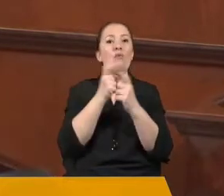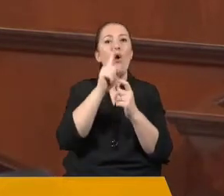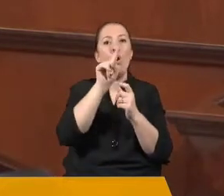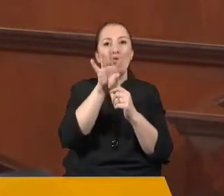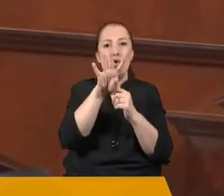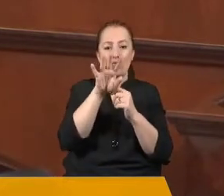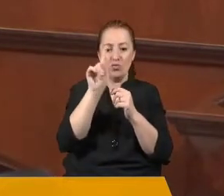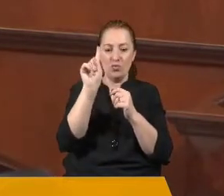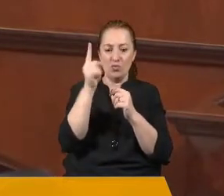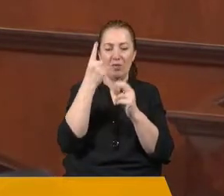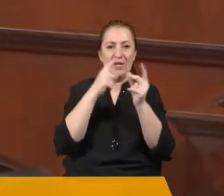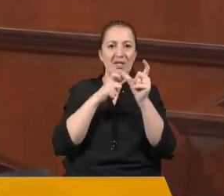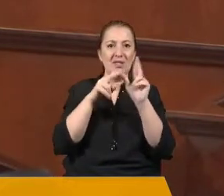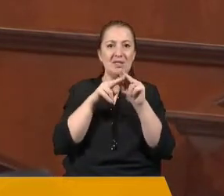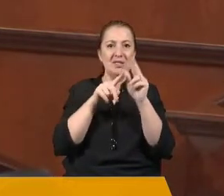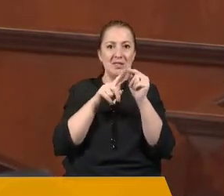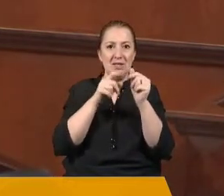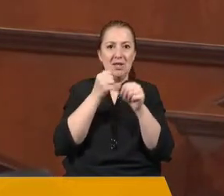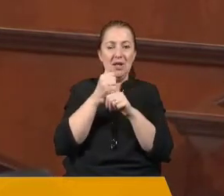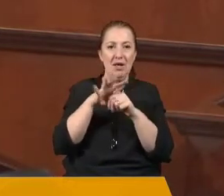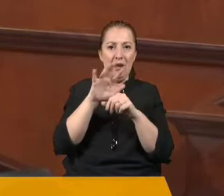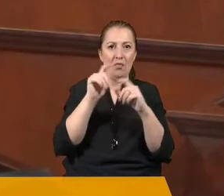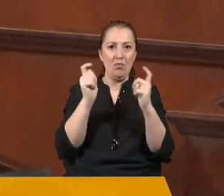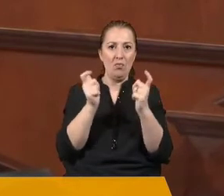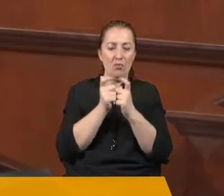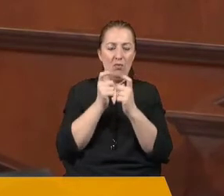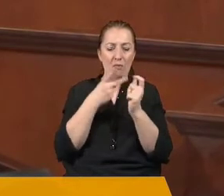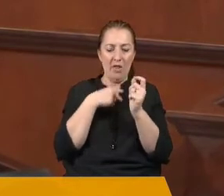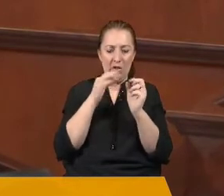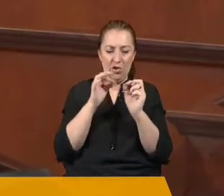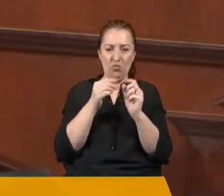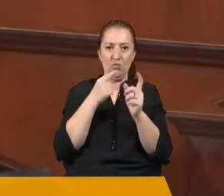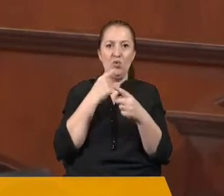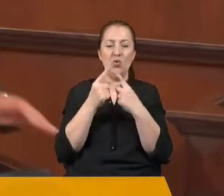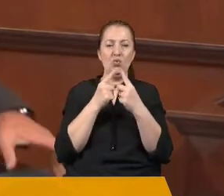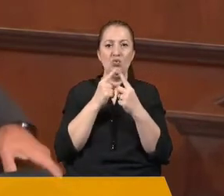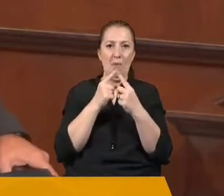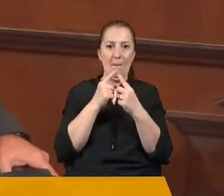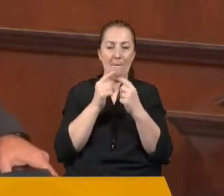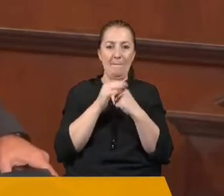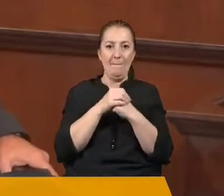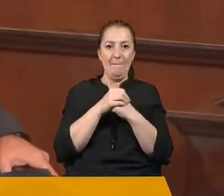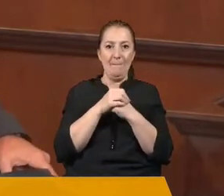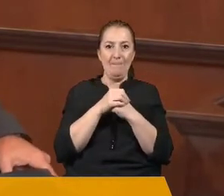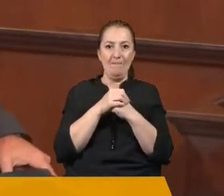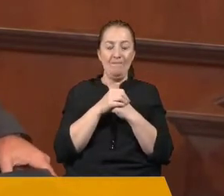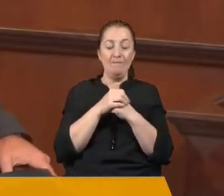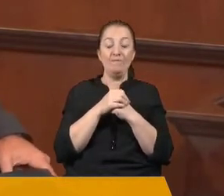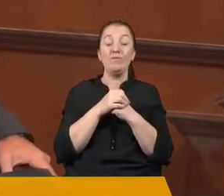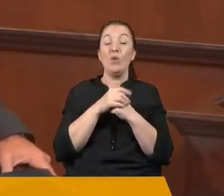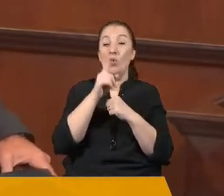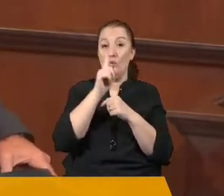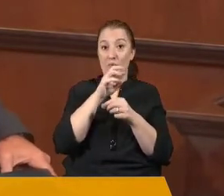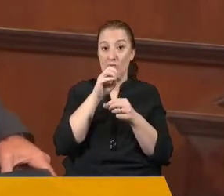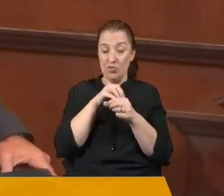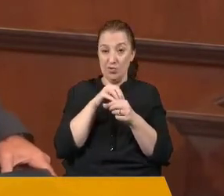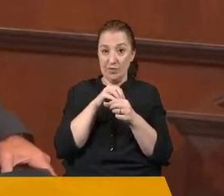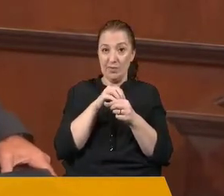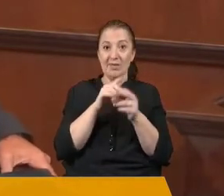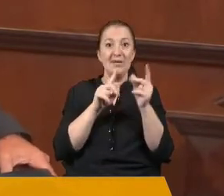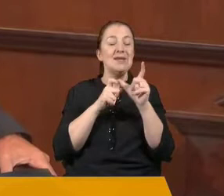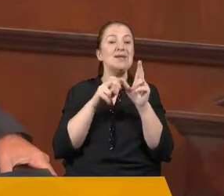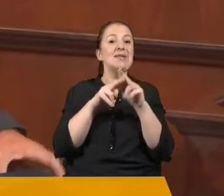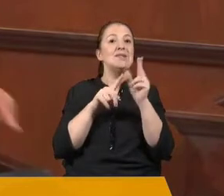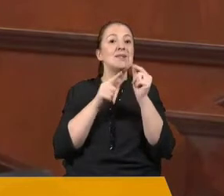olağan İSKİ kurulunda da ben şu an söz almış bulunmaktayım. Onun için İSKİ'nin biraz önce